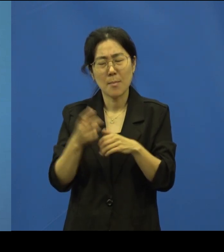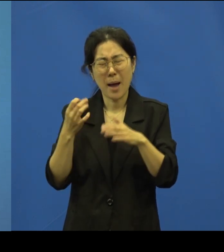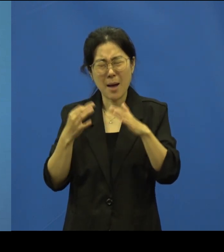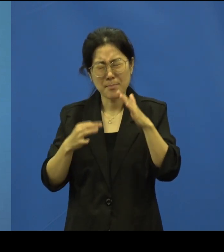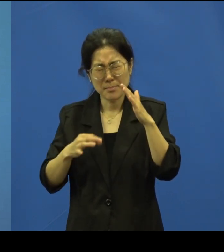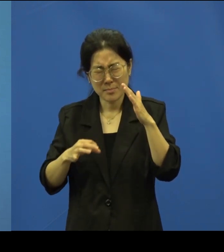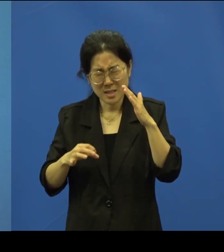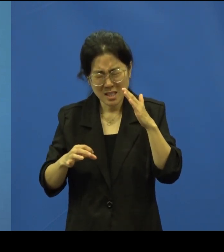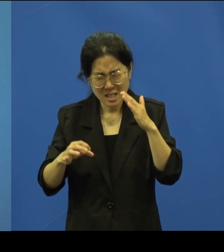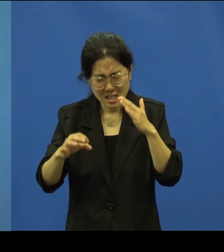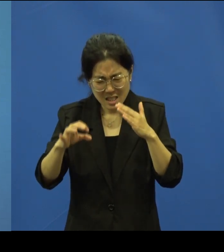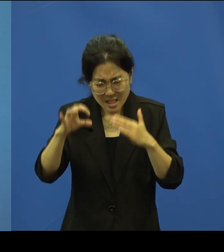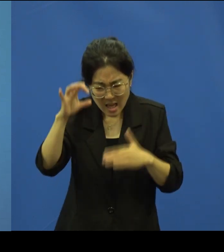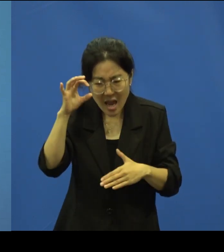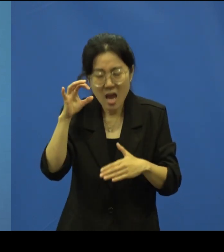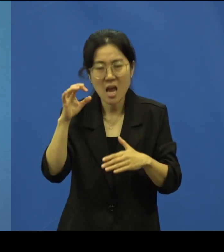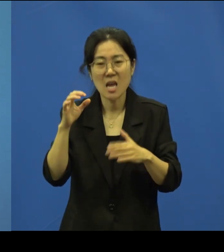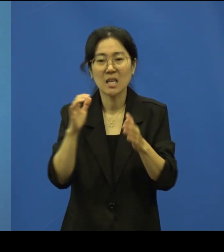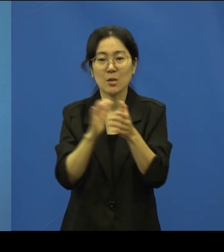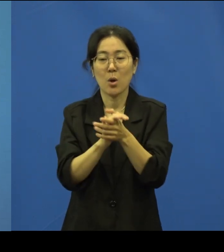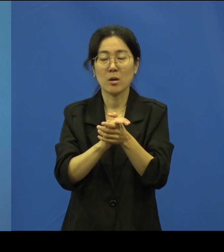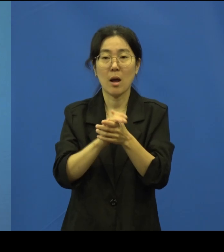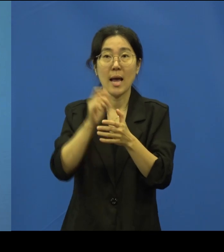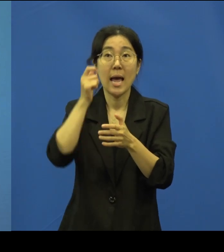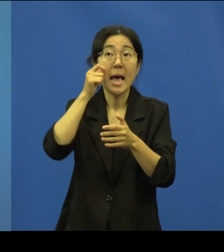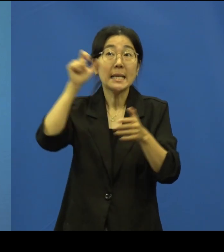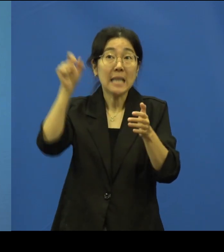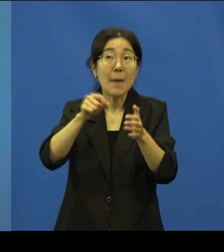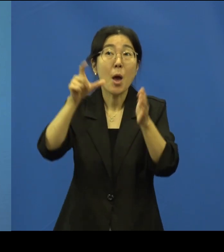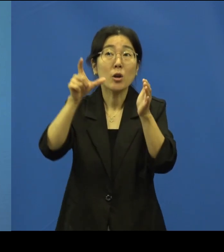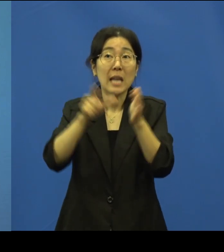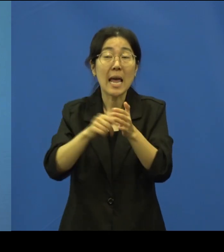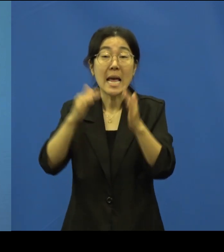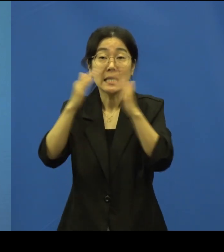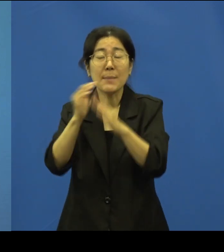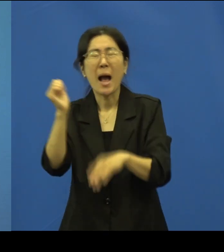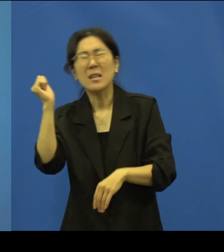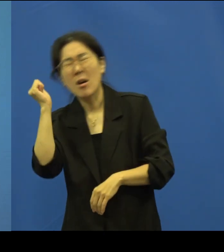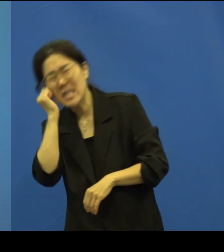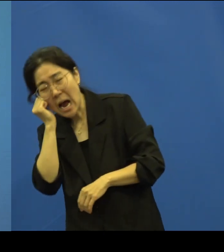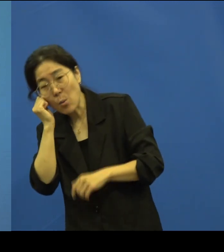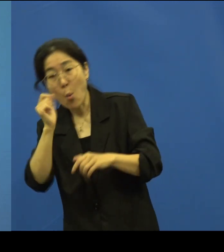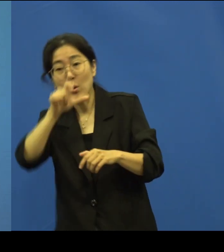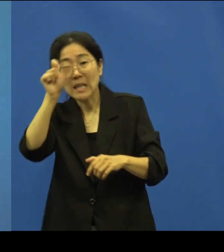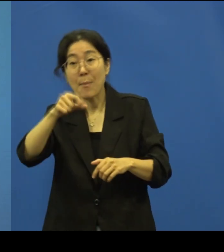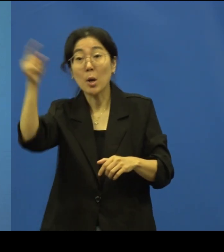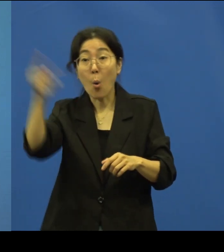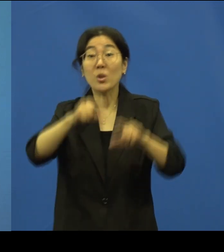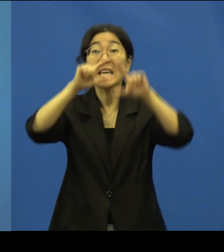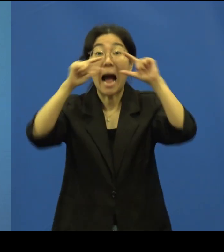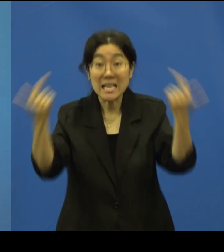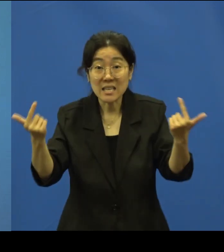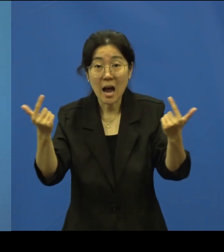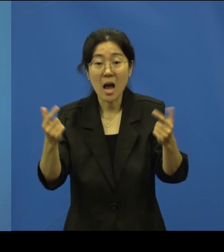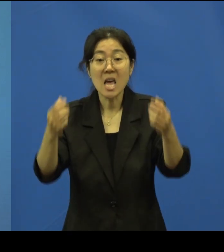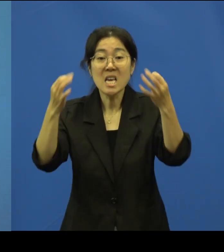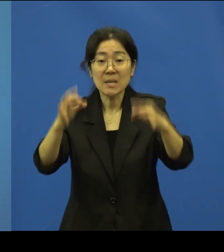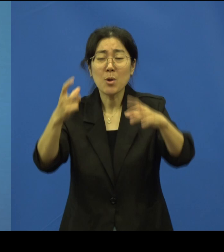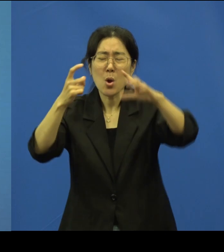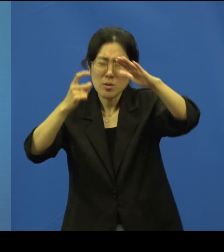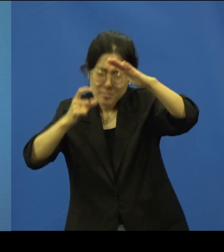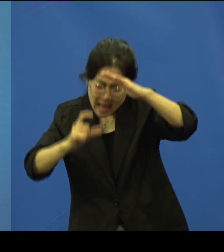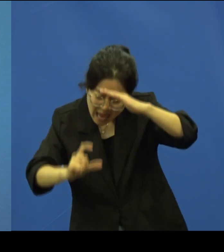밤새 기도하고 새벽 4시에 새벽 기도 끝나고 마치는 게 철야 기도였거든요. 한 번도 빠진 적이 없어요.